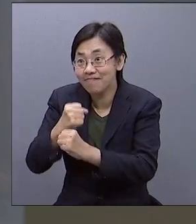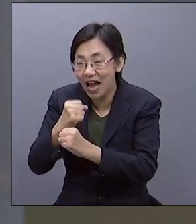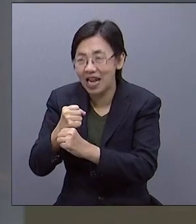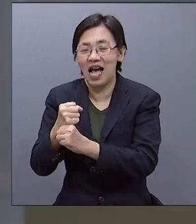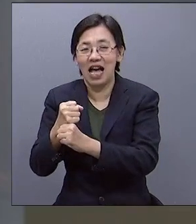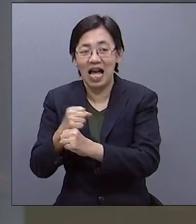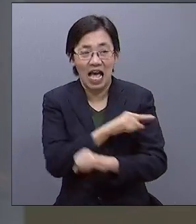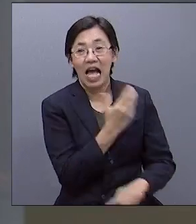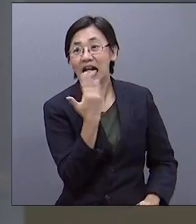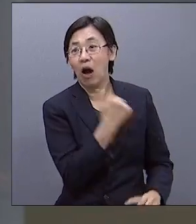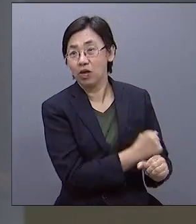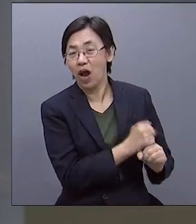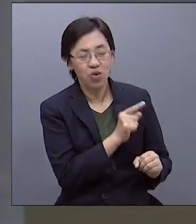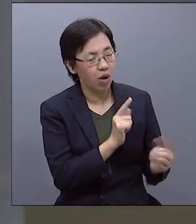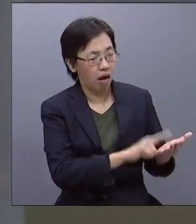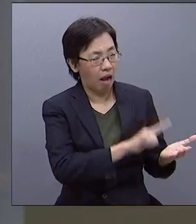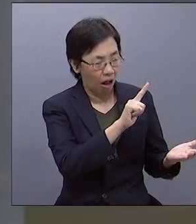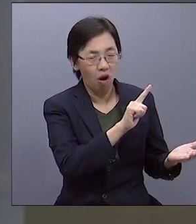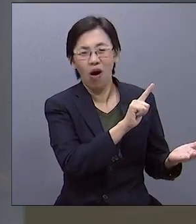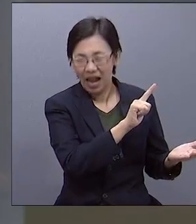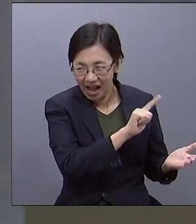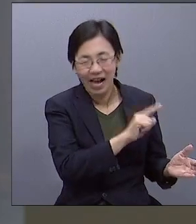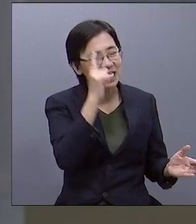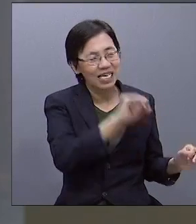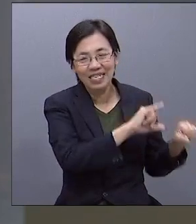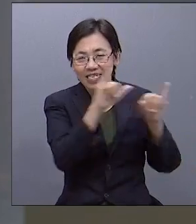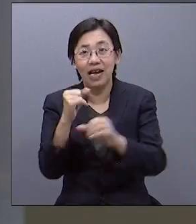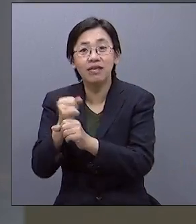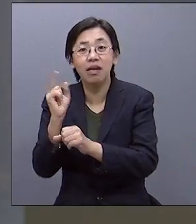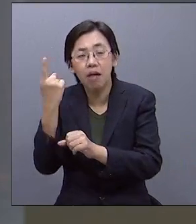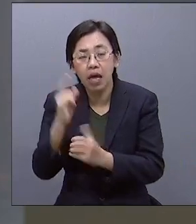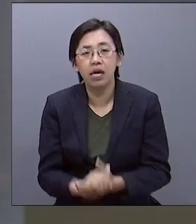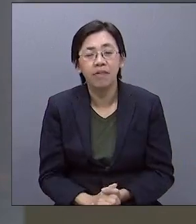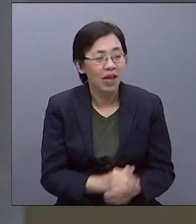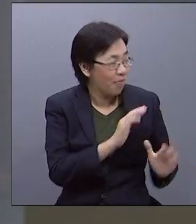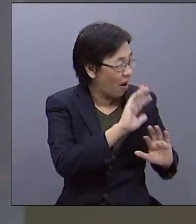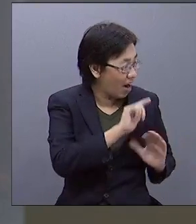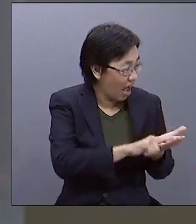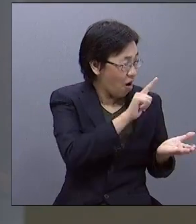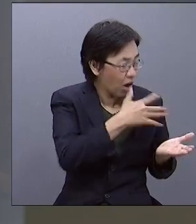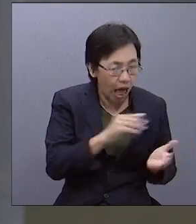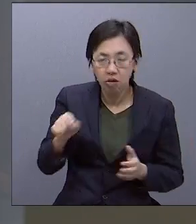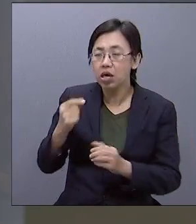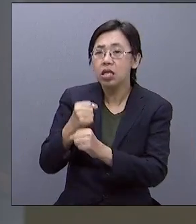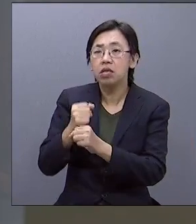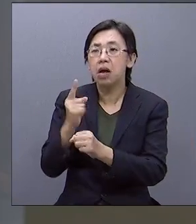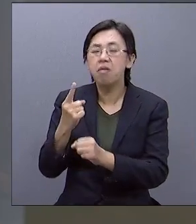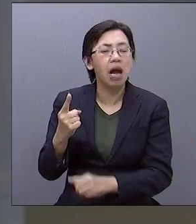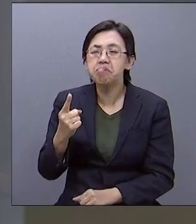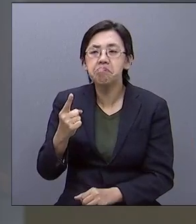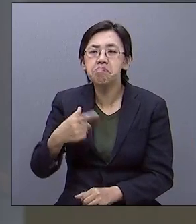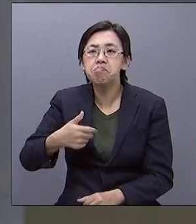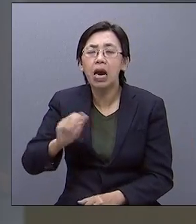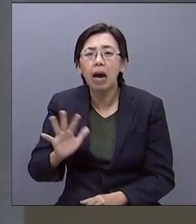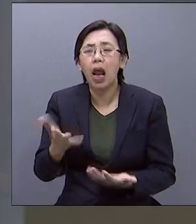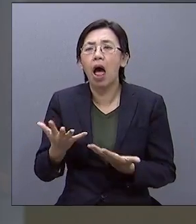าออกจากที่เก่านะคะคุณผู้ชมปรากฏว่าพอถึงเวลาจริงกลายเป็นว่าที่ทำงานใหม่เนี่ยปฏิเสธซะอย่างนั้นสถานการณ์แบบ